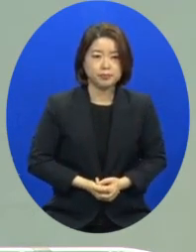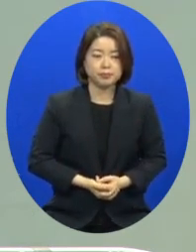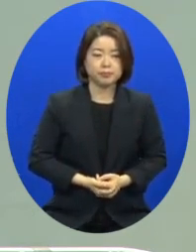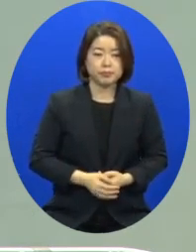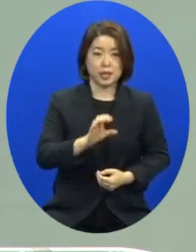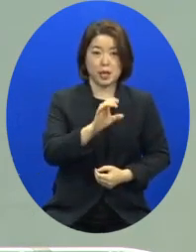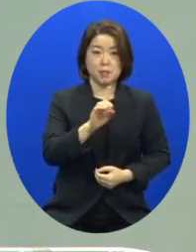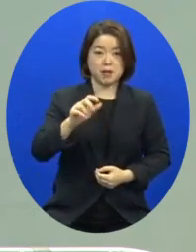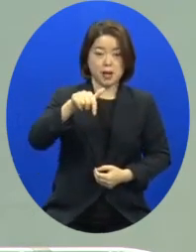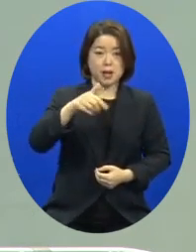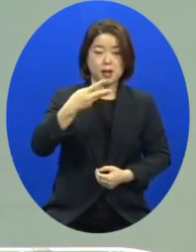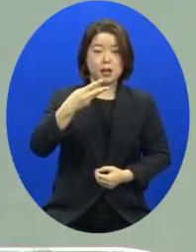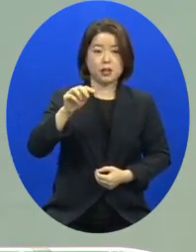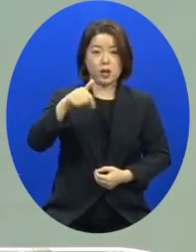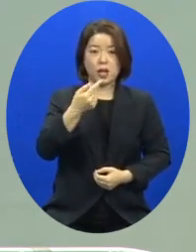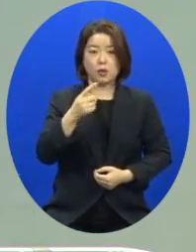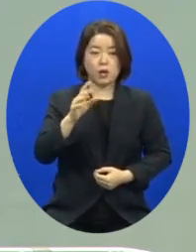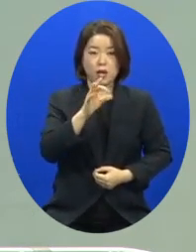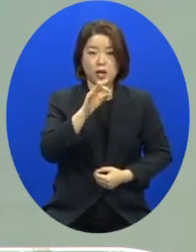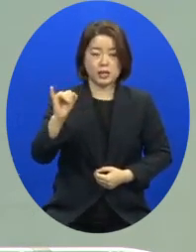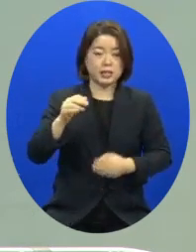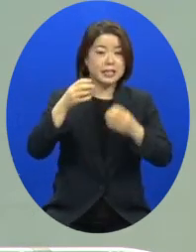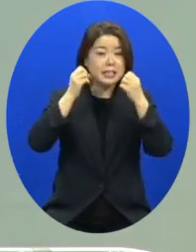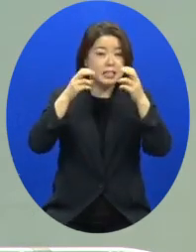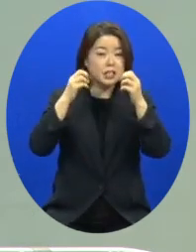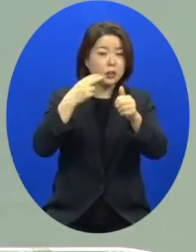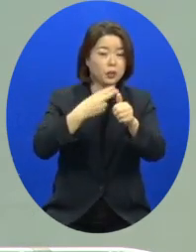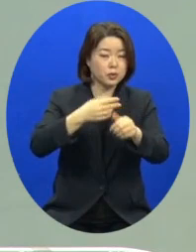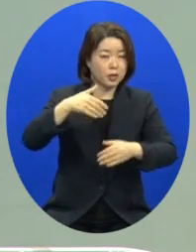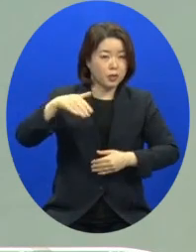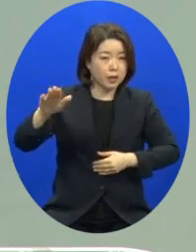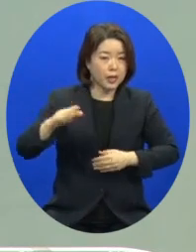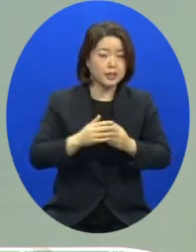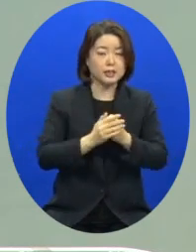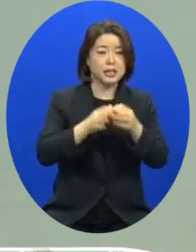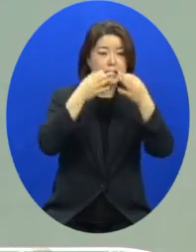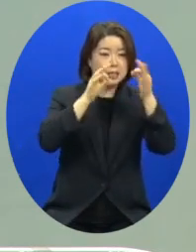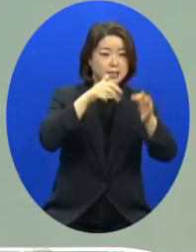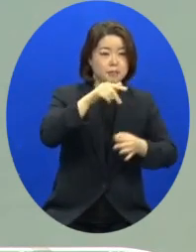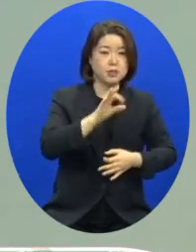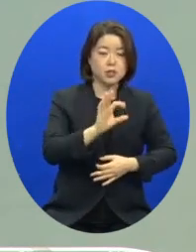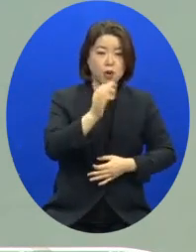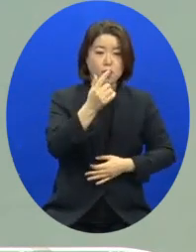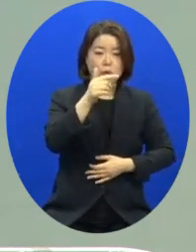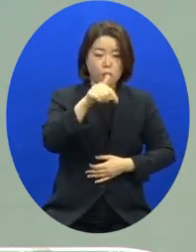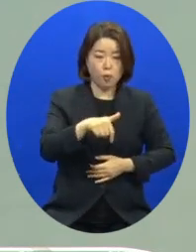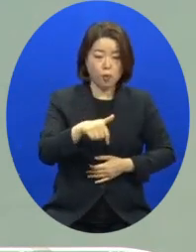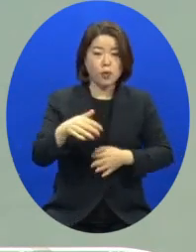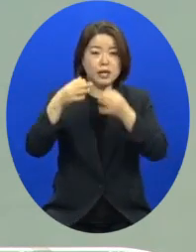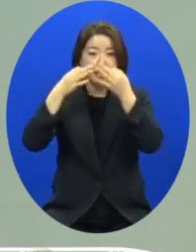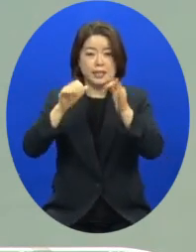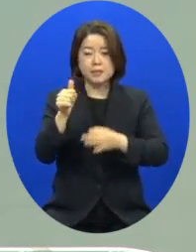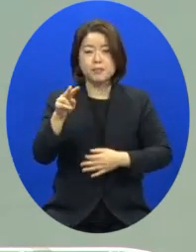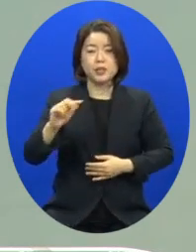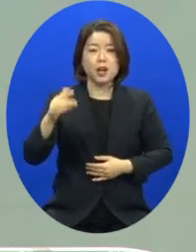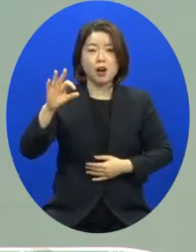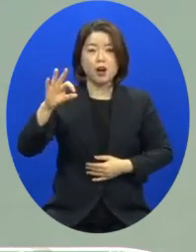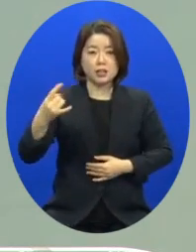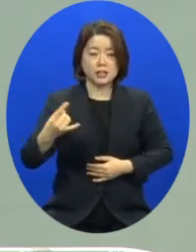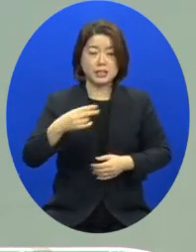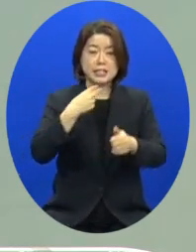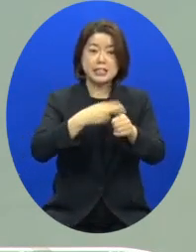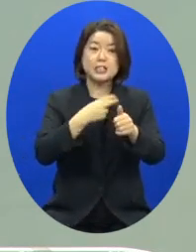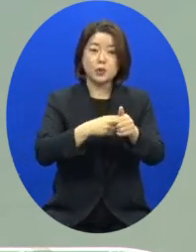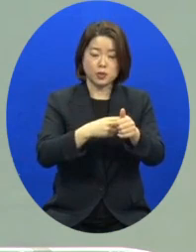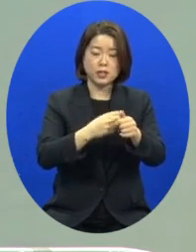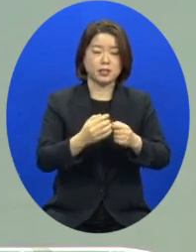파라과이 선교사로 떠나는 김정옥, 김현희 집사님 오늘 파송예배 드립니다. 여러분,